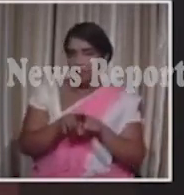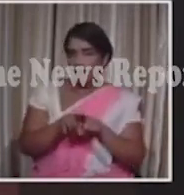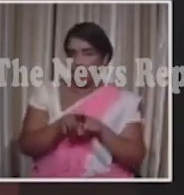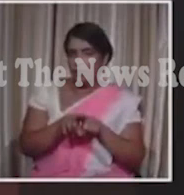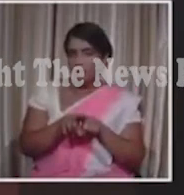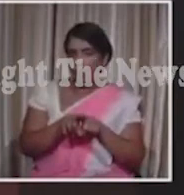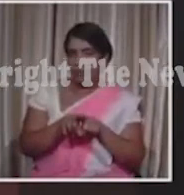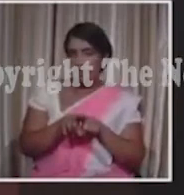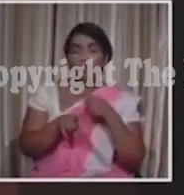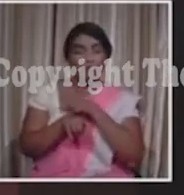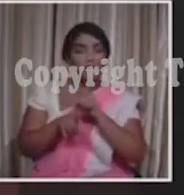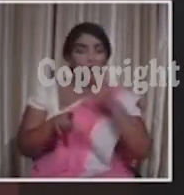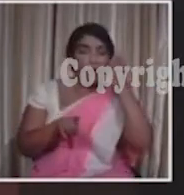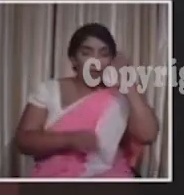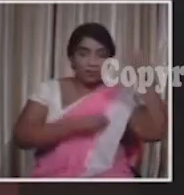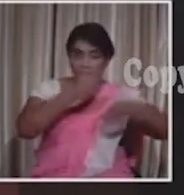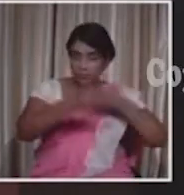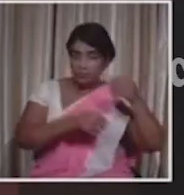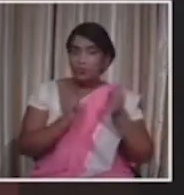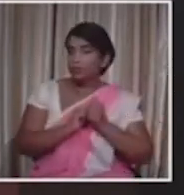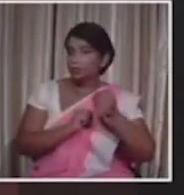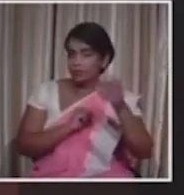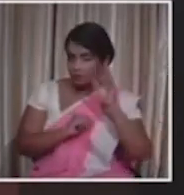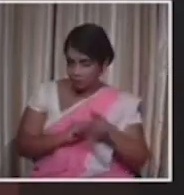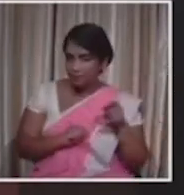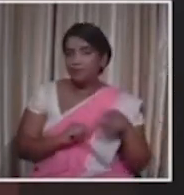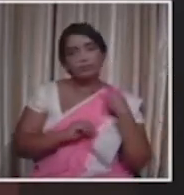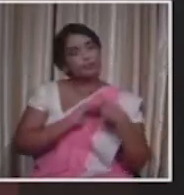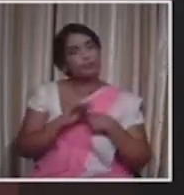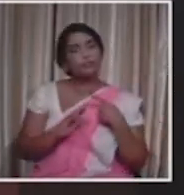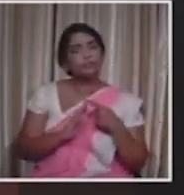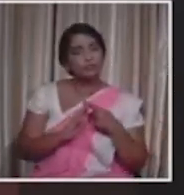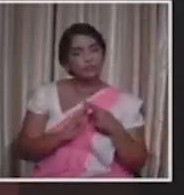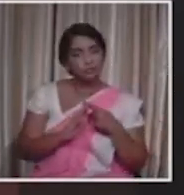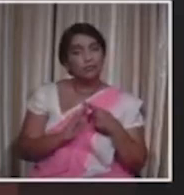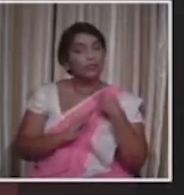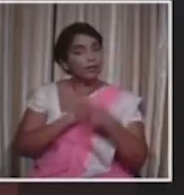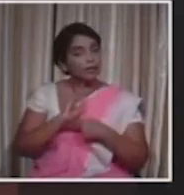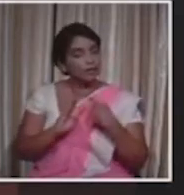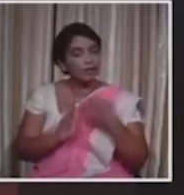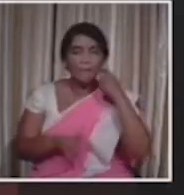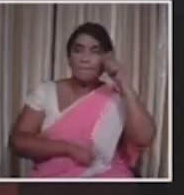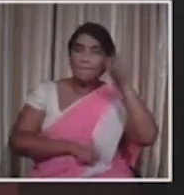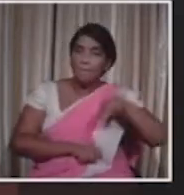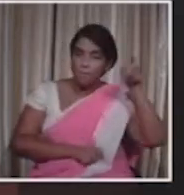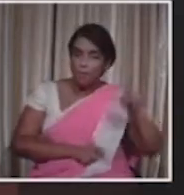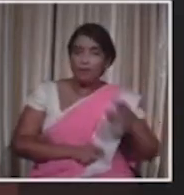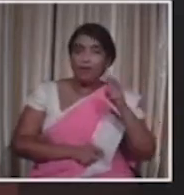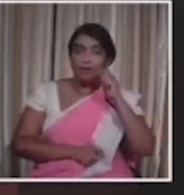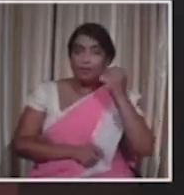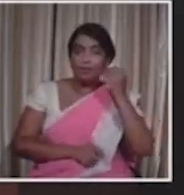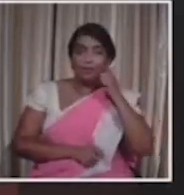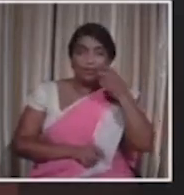unsolicited proposals හරහා ක්‍රියාත්මක වීම තුළ මේ රටේ රටටත් ජනතාවටත්